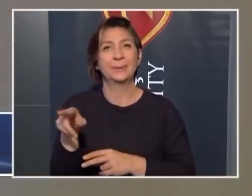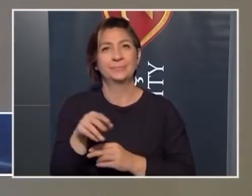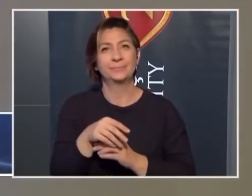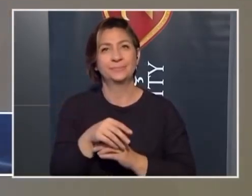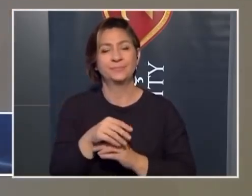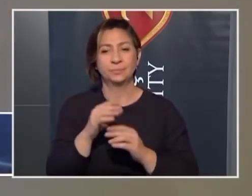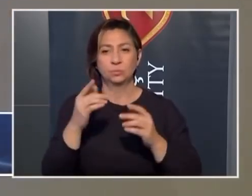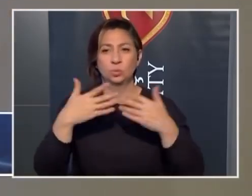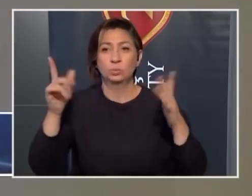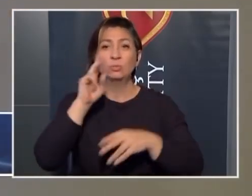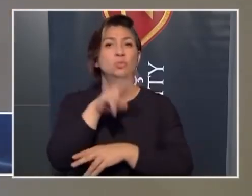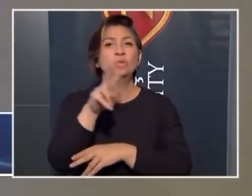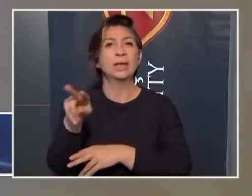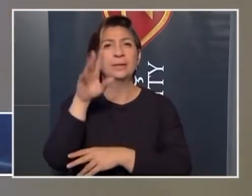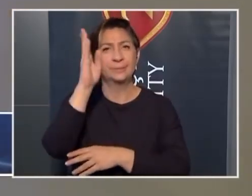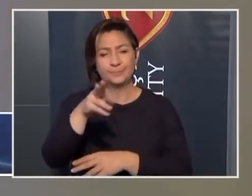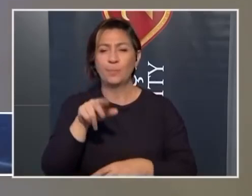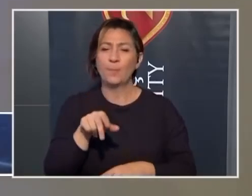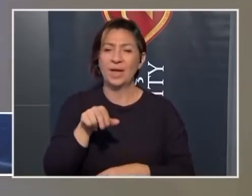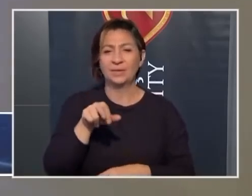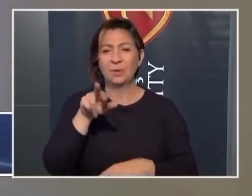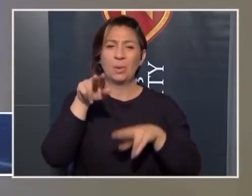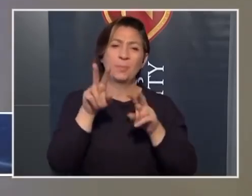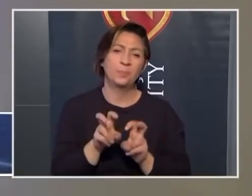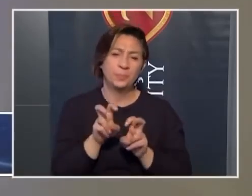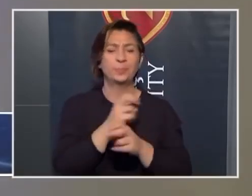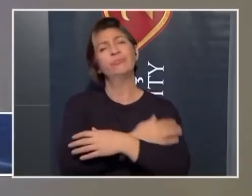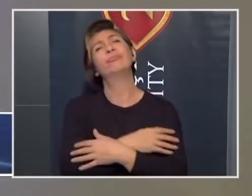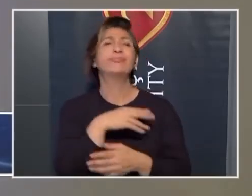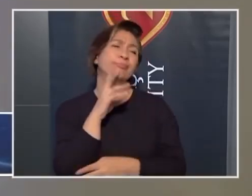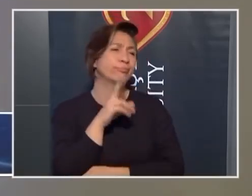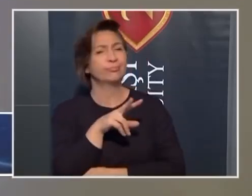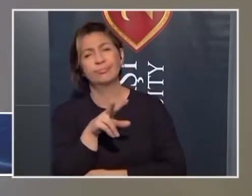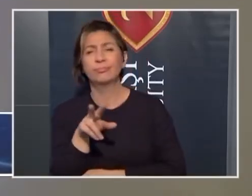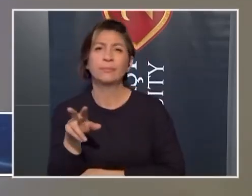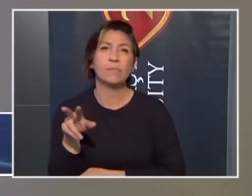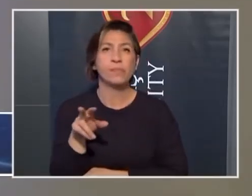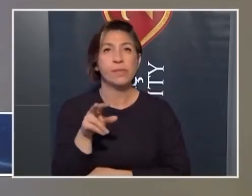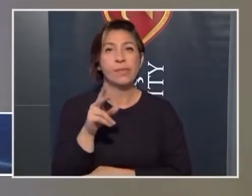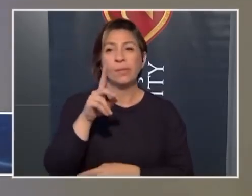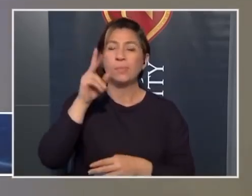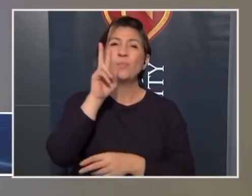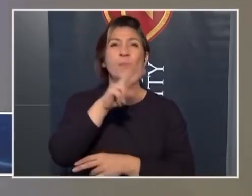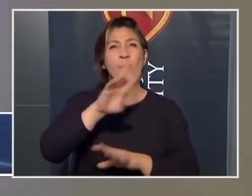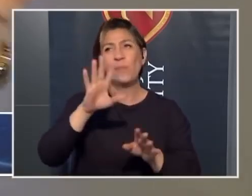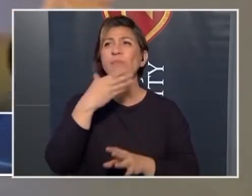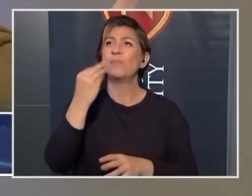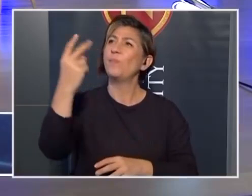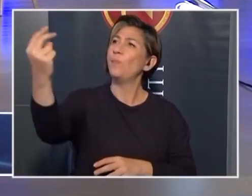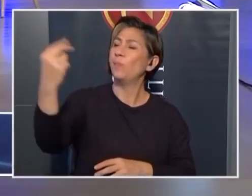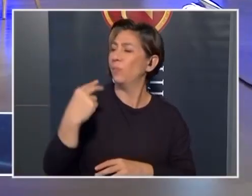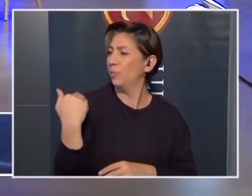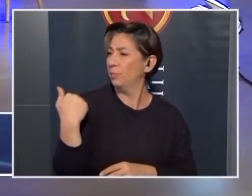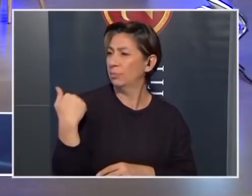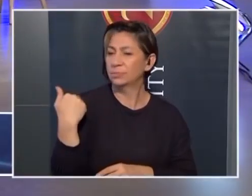işte büyük bir müzenin mesela merdivenlerinde oturuyorsun filan. Müzeden birisi çıkıyor yine genç birisi geliyor